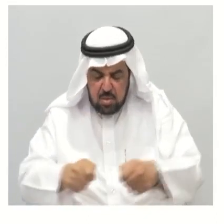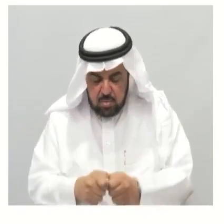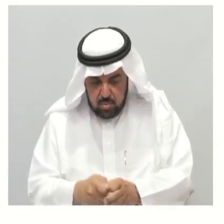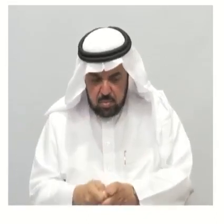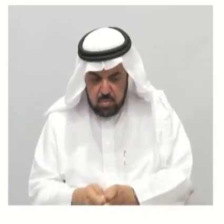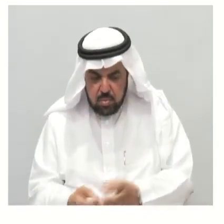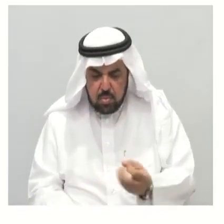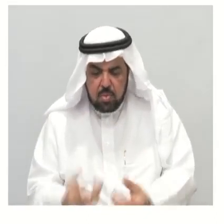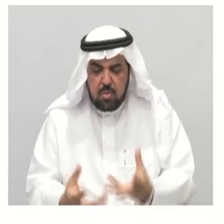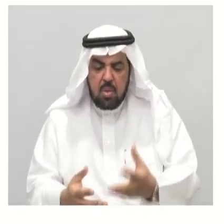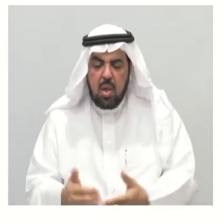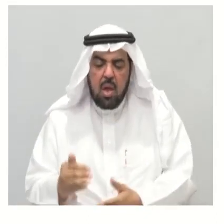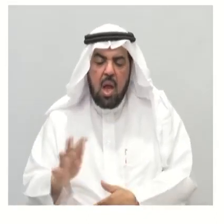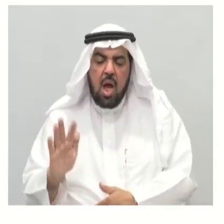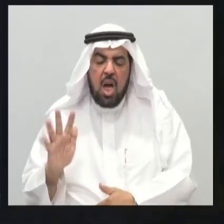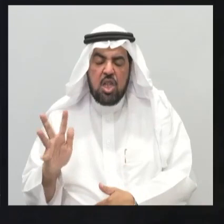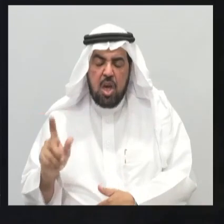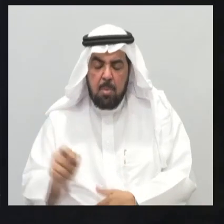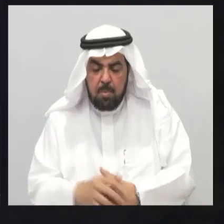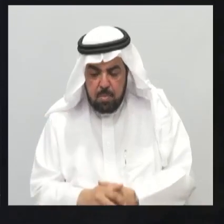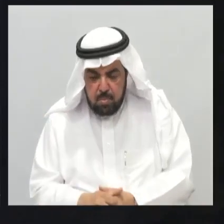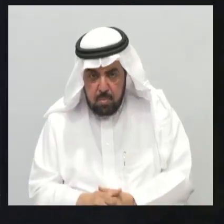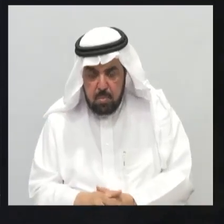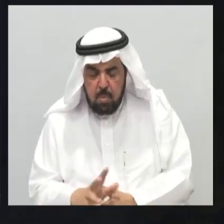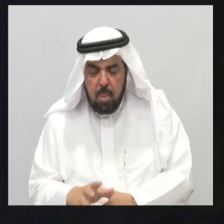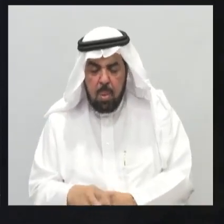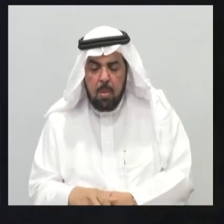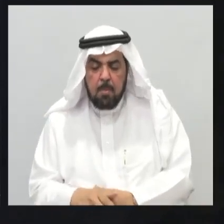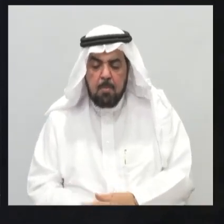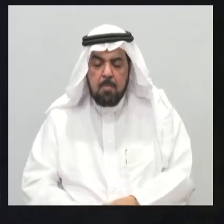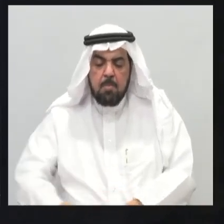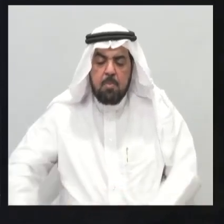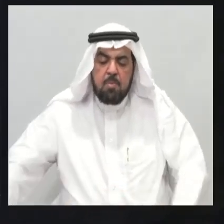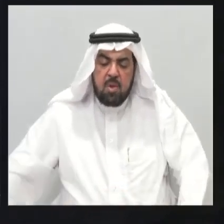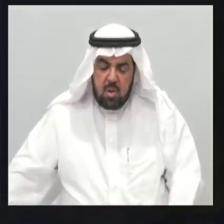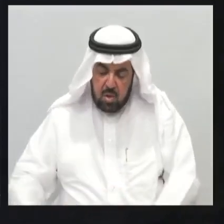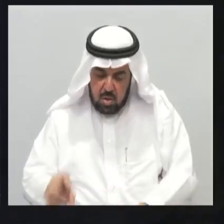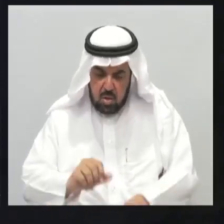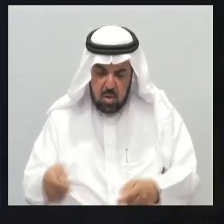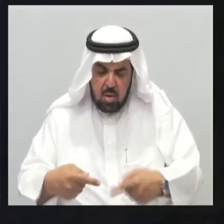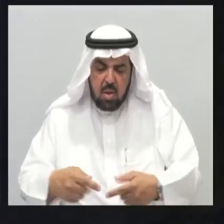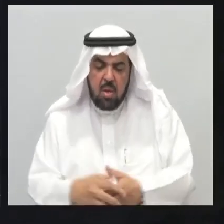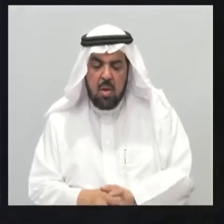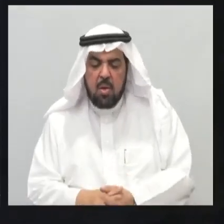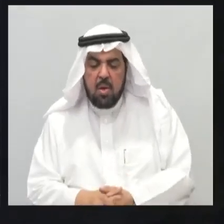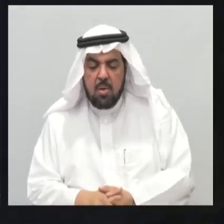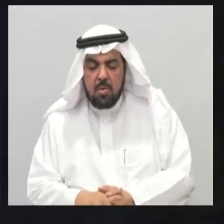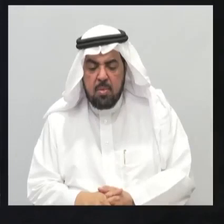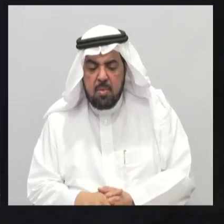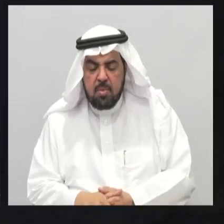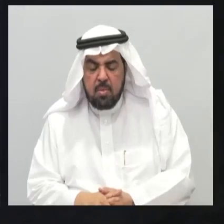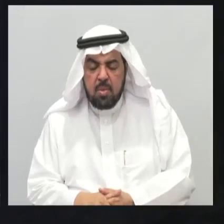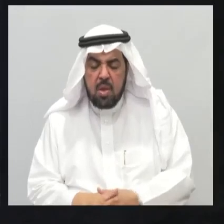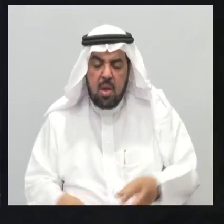واحتراق الخشب. إذن هذه بنود المقارنة بين الخاصية الفيزيائية والخاصية الكيميائية. في